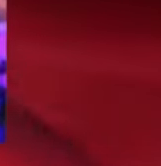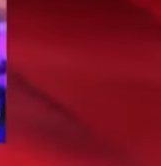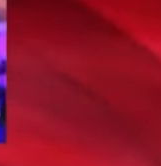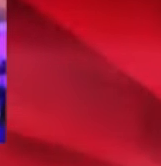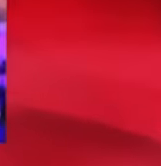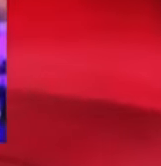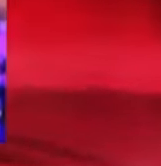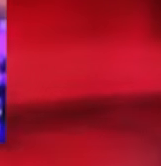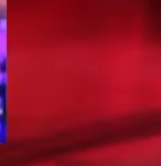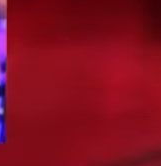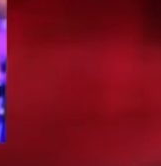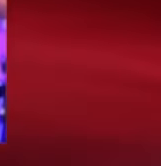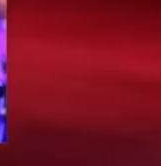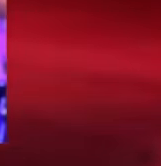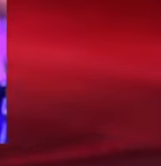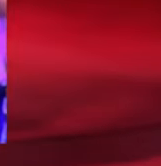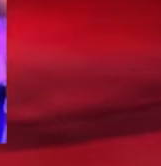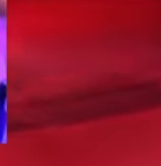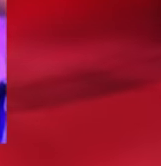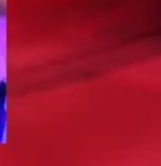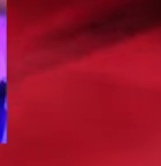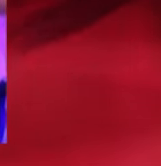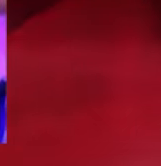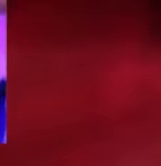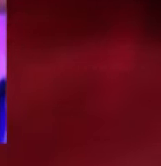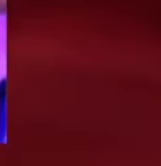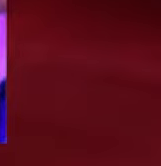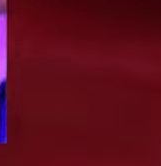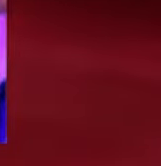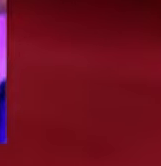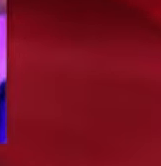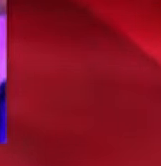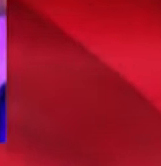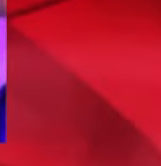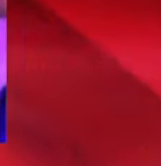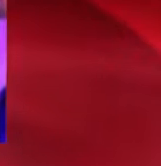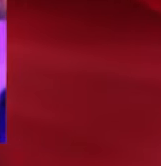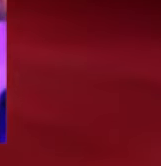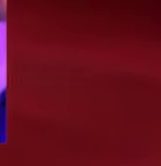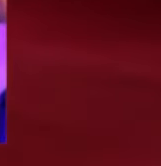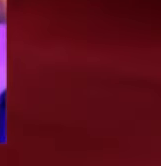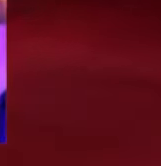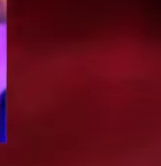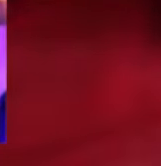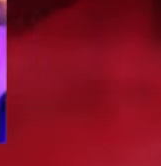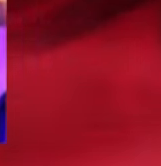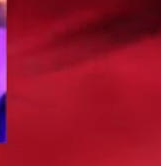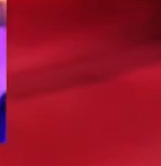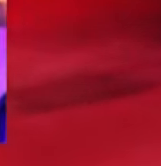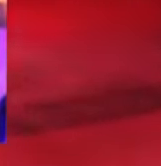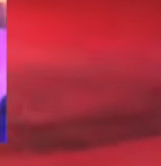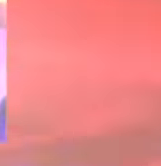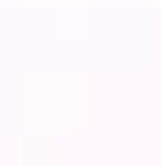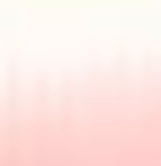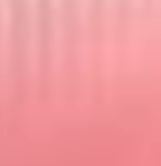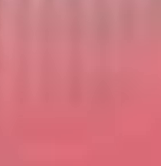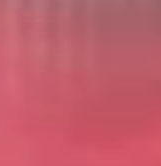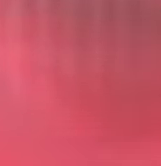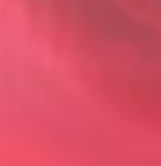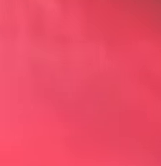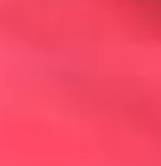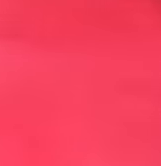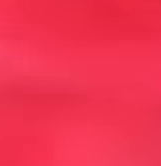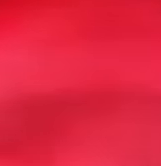Mga kapuso, nga pala po si JC Reino. And iniimbitaan ko po kayo na mag-download at mag-stream ng bago ko pong kanta. Ito po